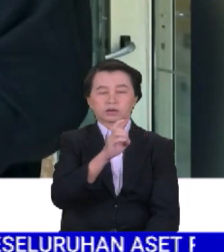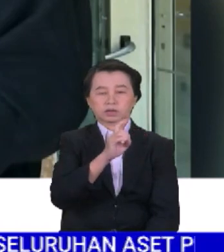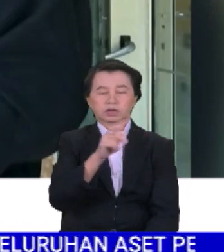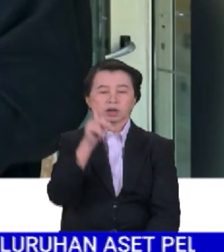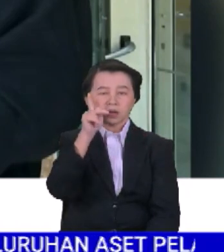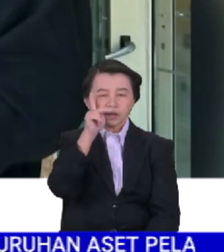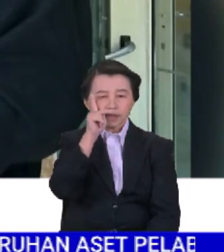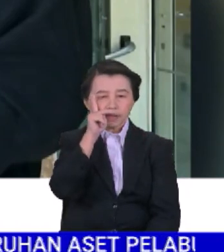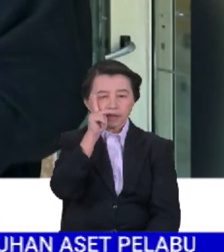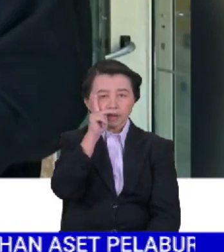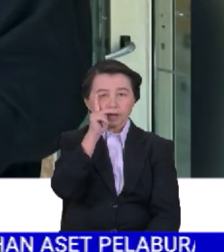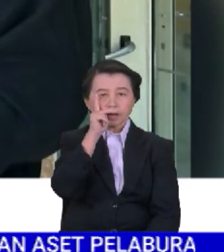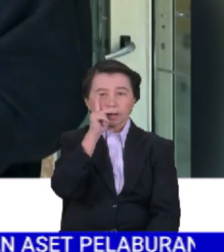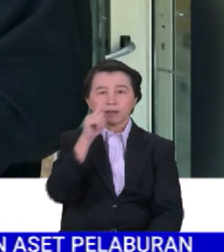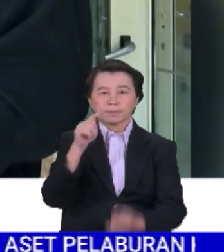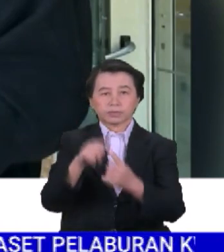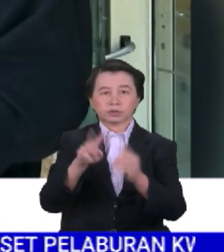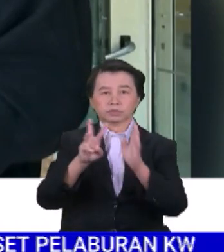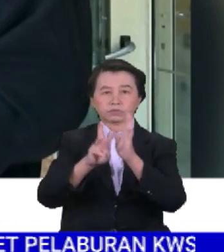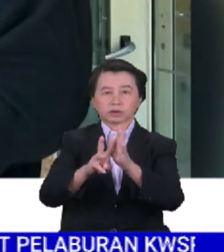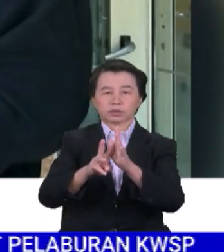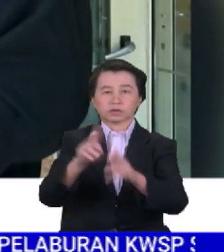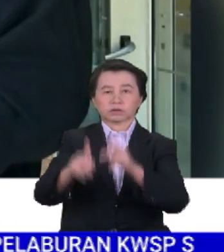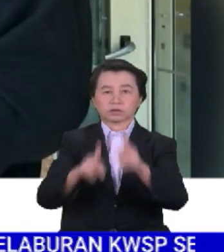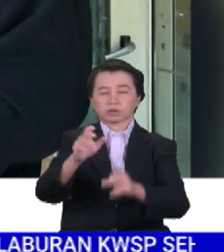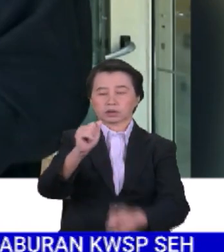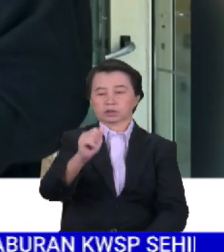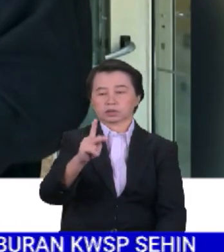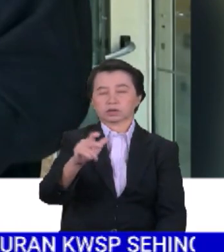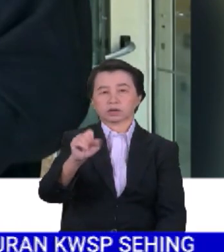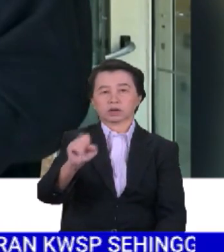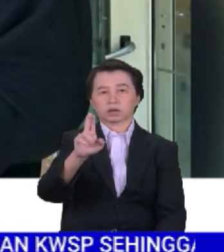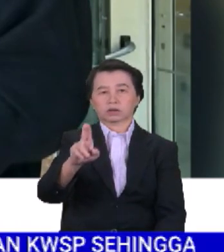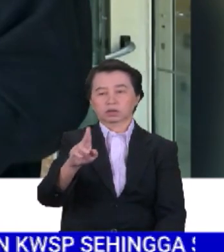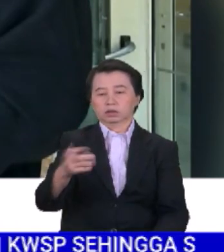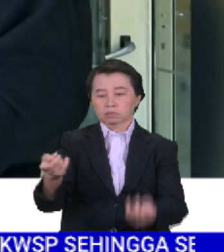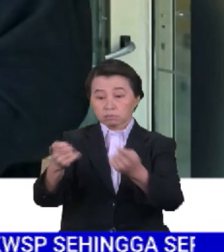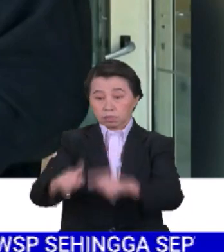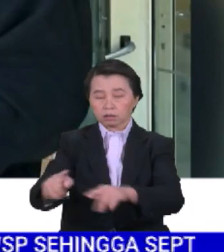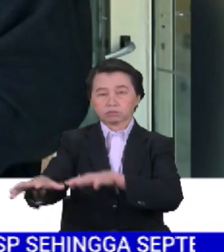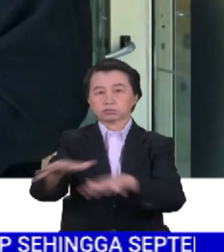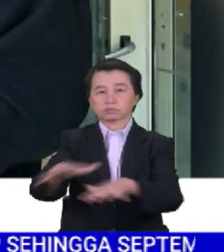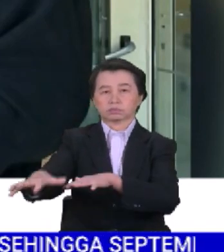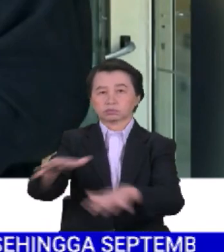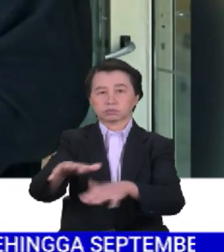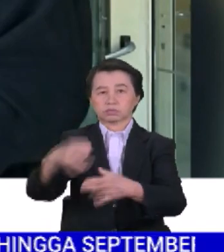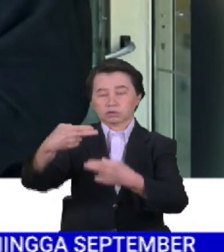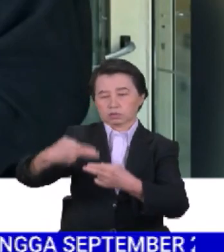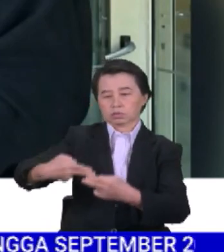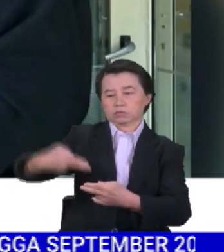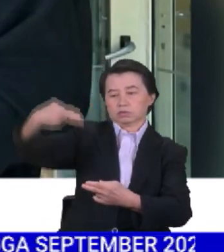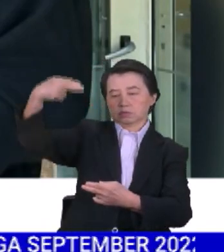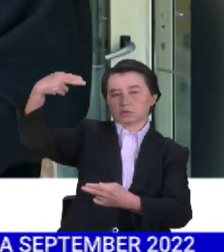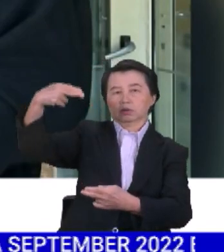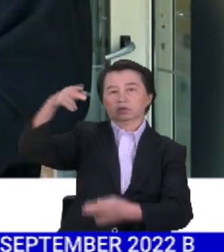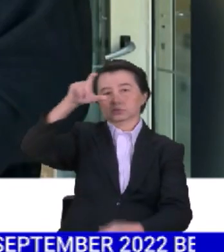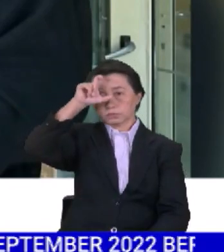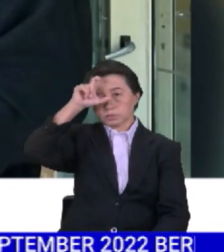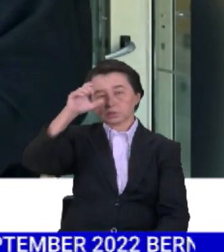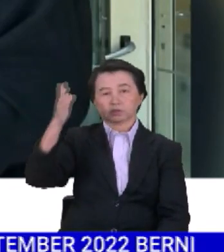KDAFC Khamal Idris Ali kepada wakil penduduk Aksu yang ditimpa gempa bumi di sebuah hotel di Antalya,